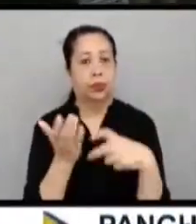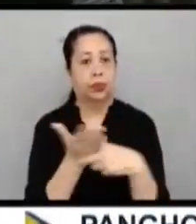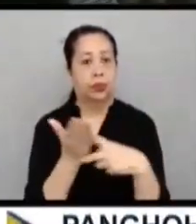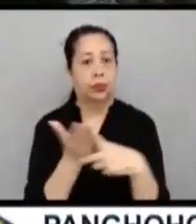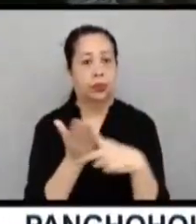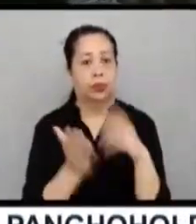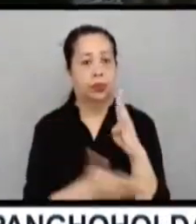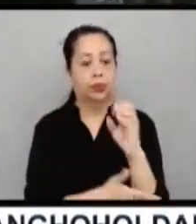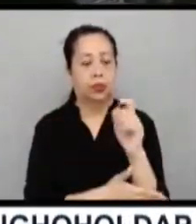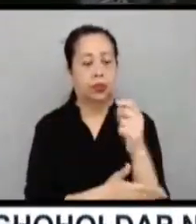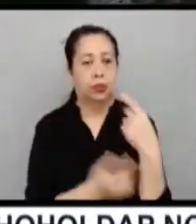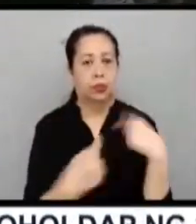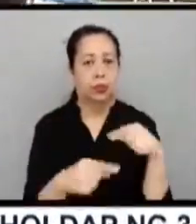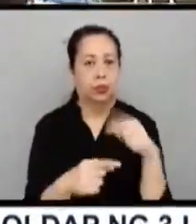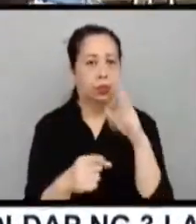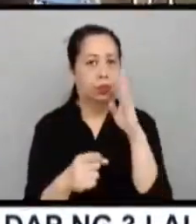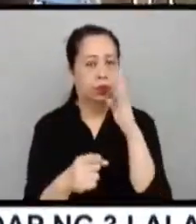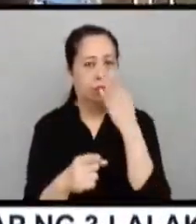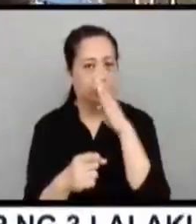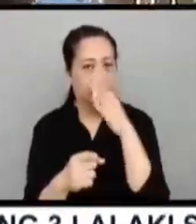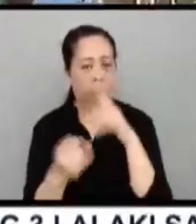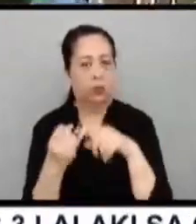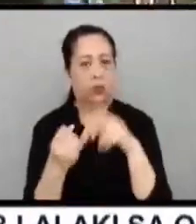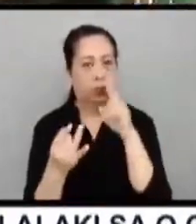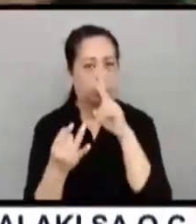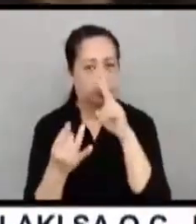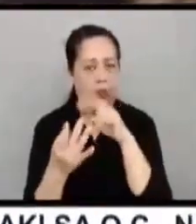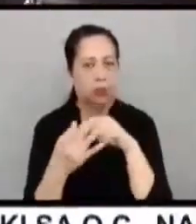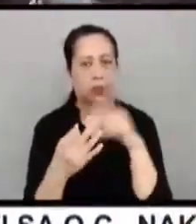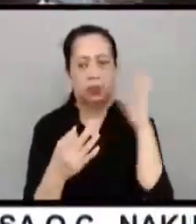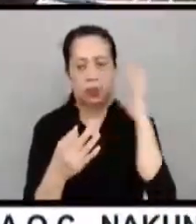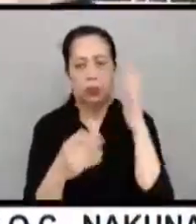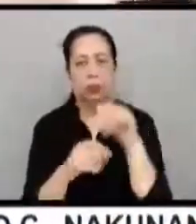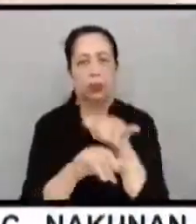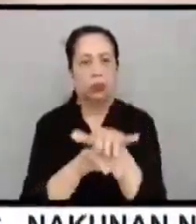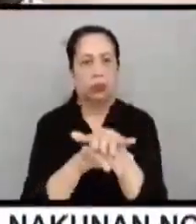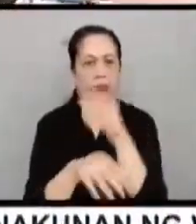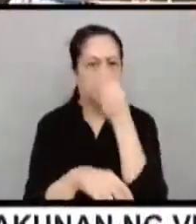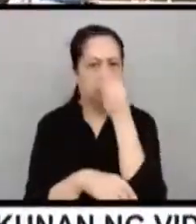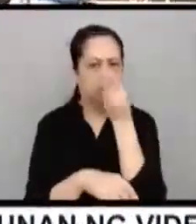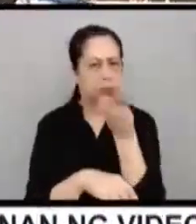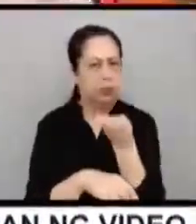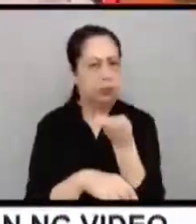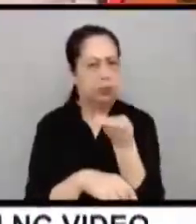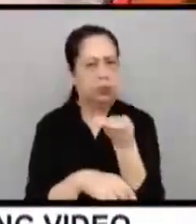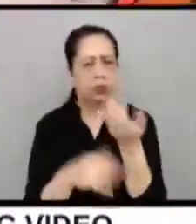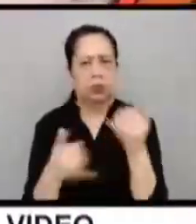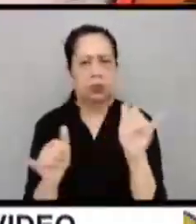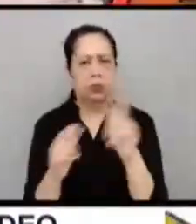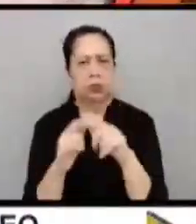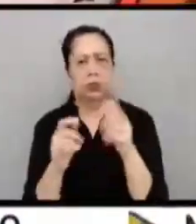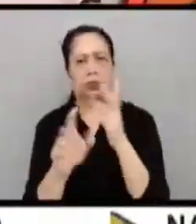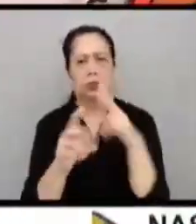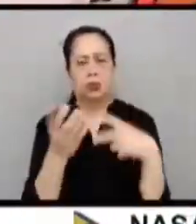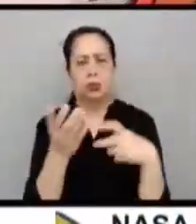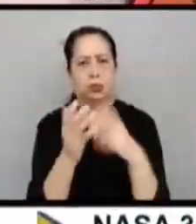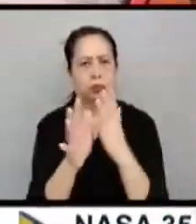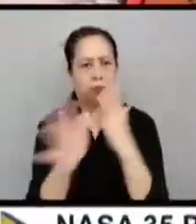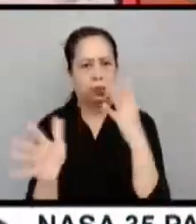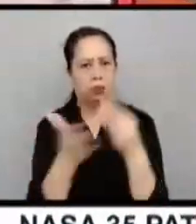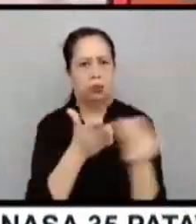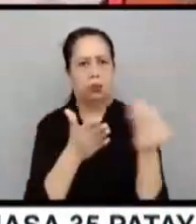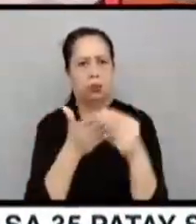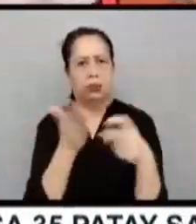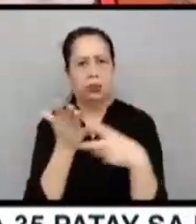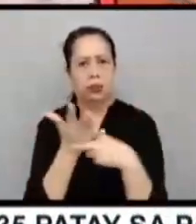papuntang Bicol, Visayas, Mindanao at Mindoro, nabibilang pa rin sa daliri ang pumipila para bumili ng